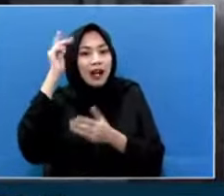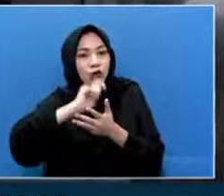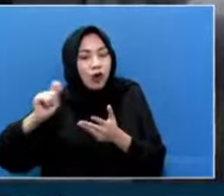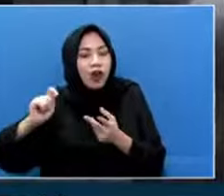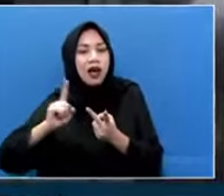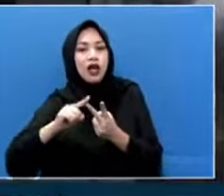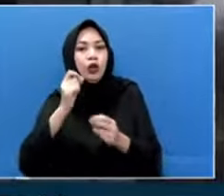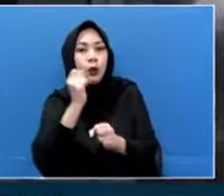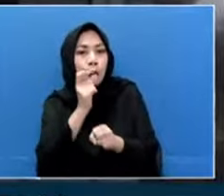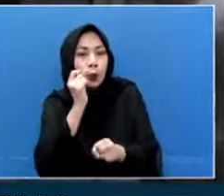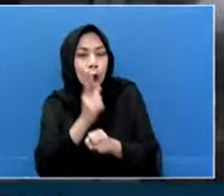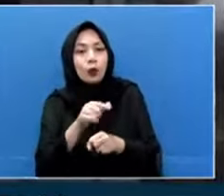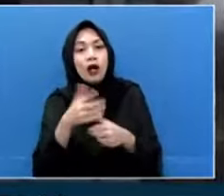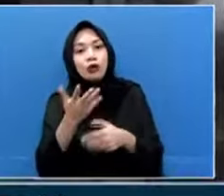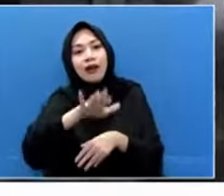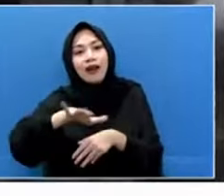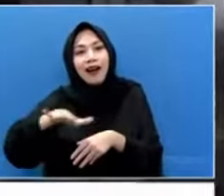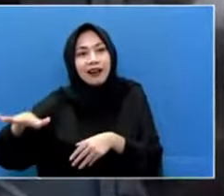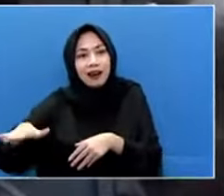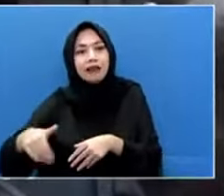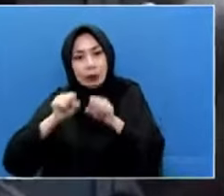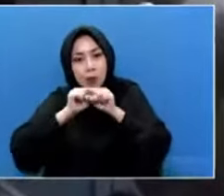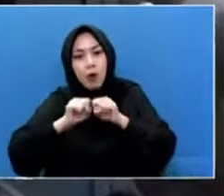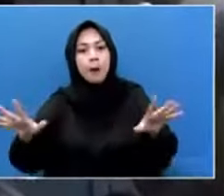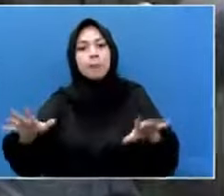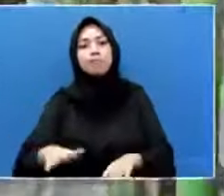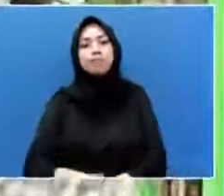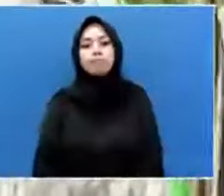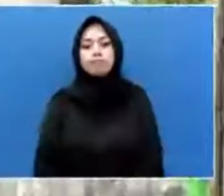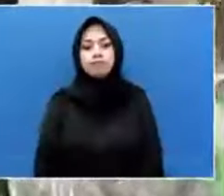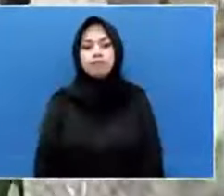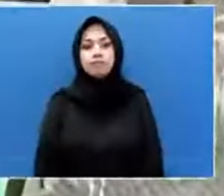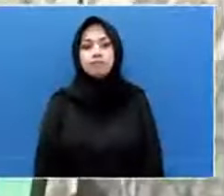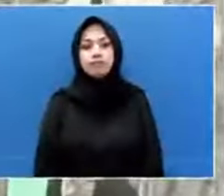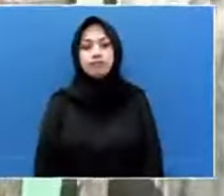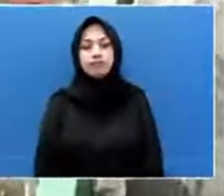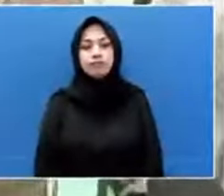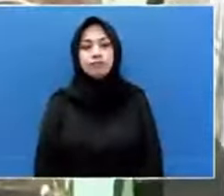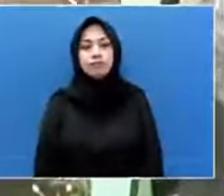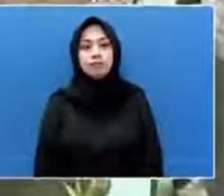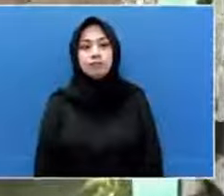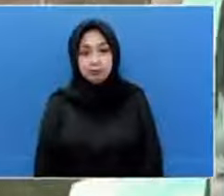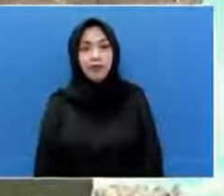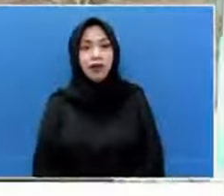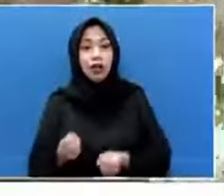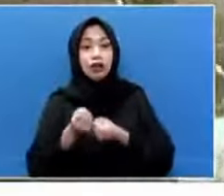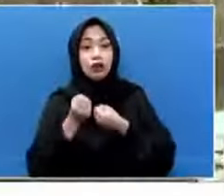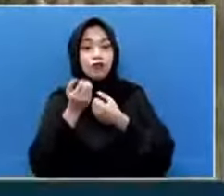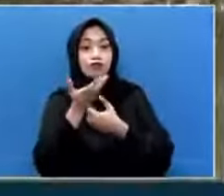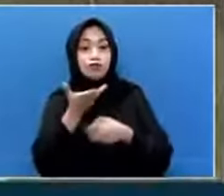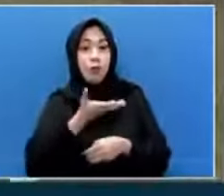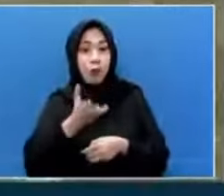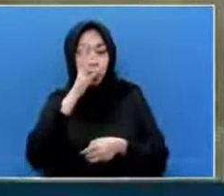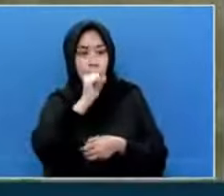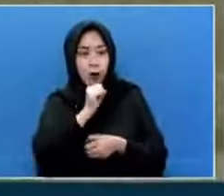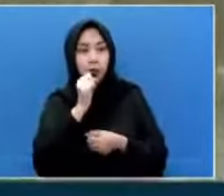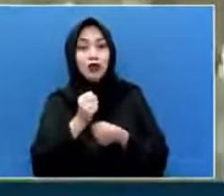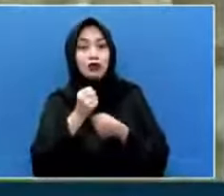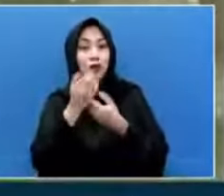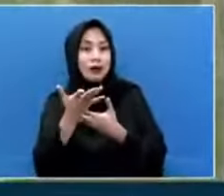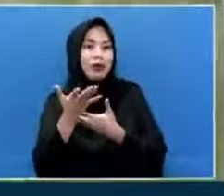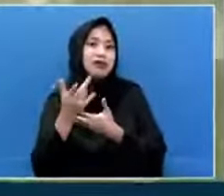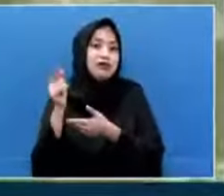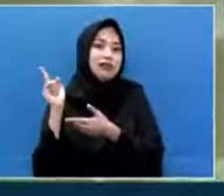guru dan mungkin siswanya ya dan untuk mengetahui informasi terkini perihal insiden yang